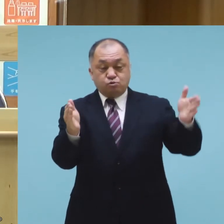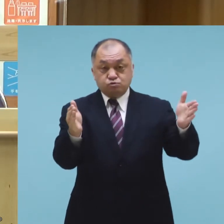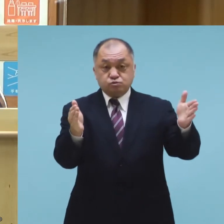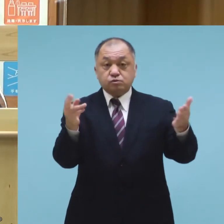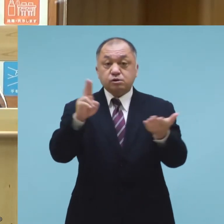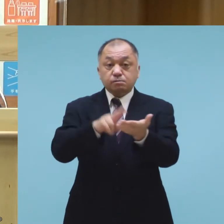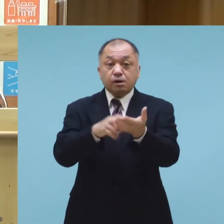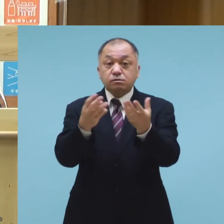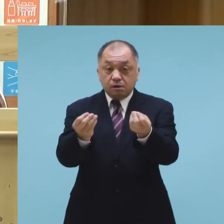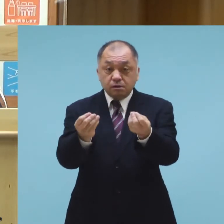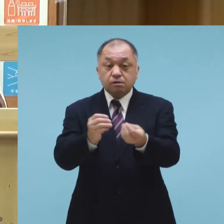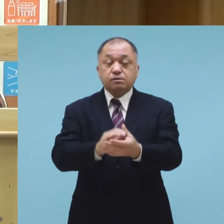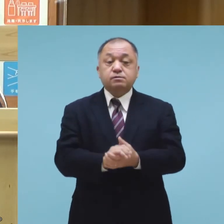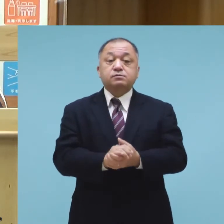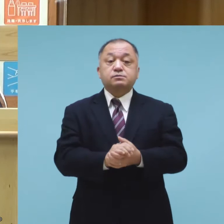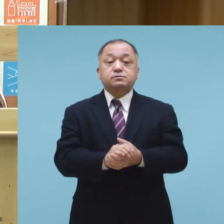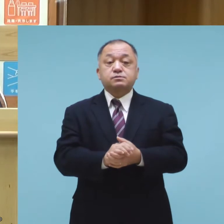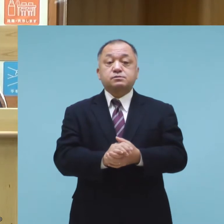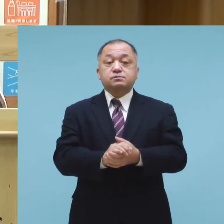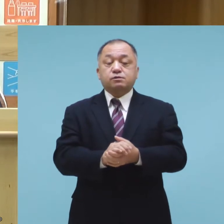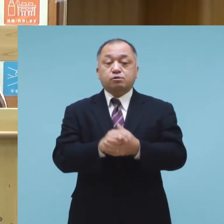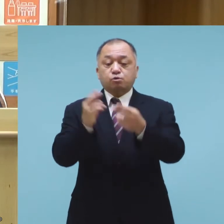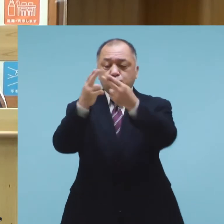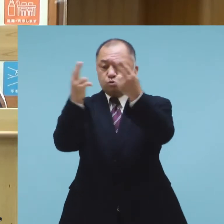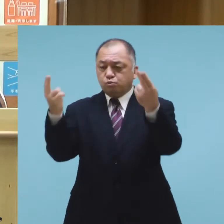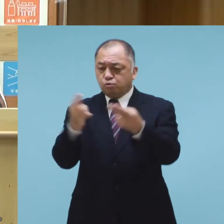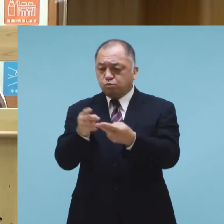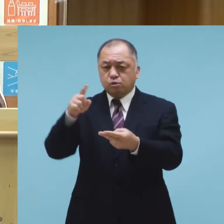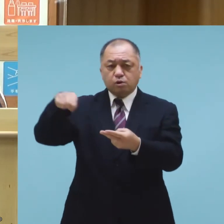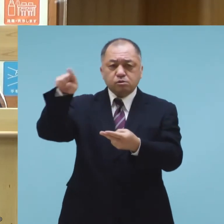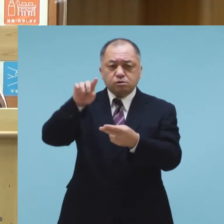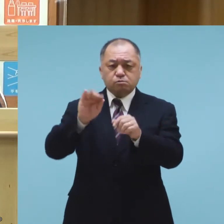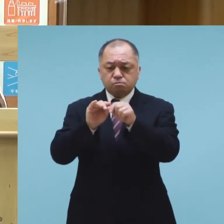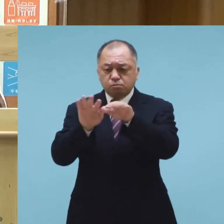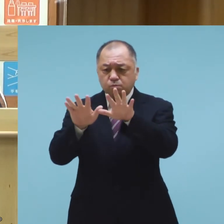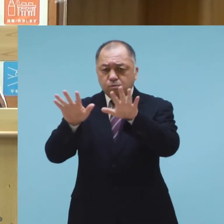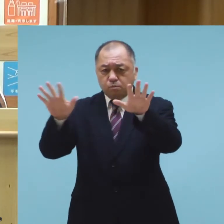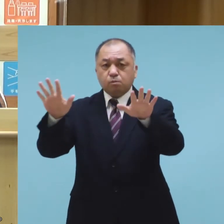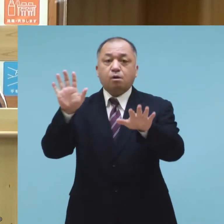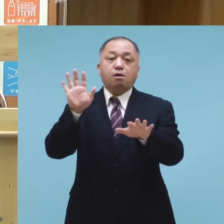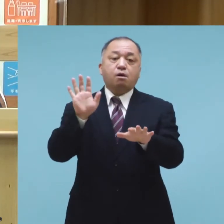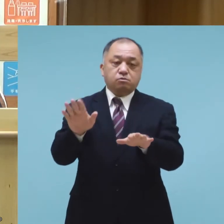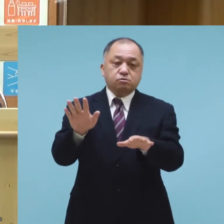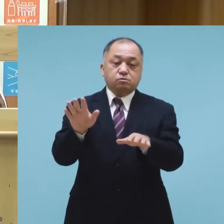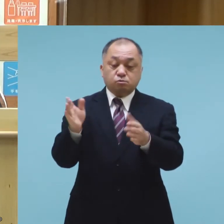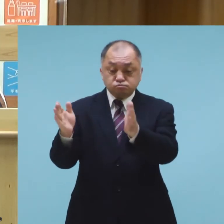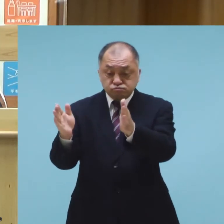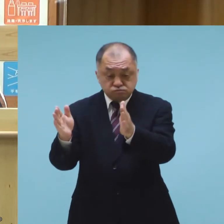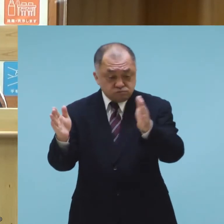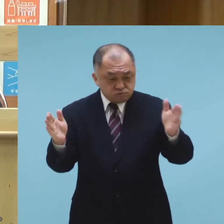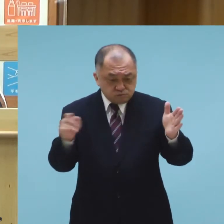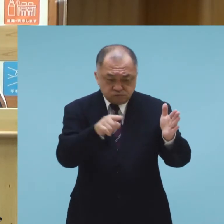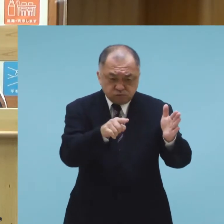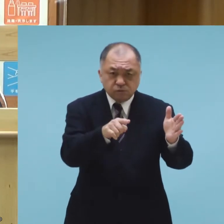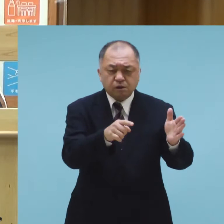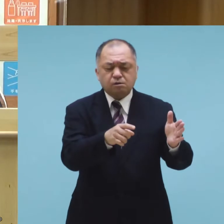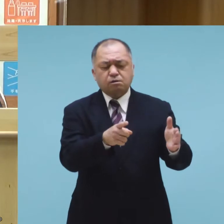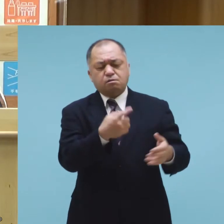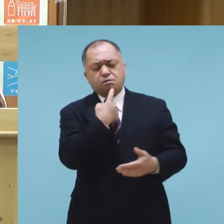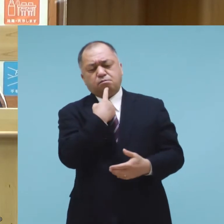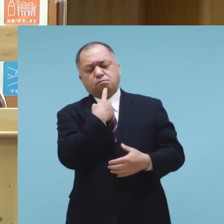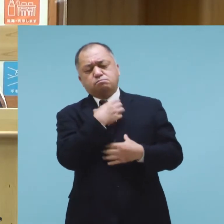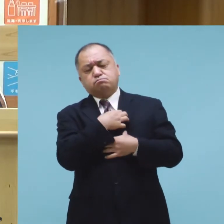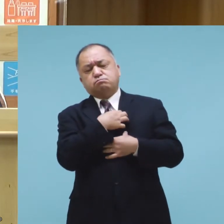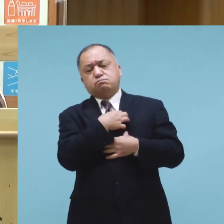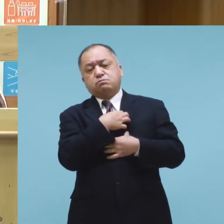ました、この道内に広がりつつある中で、この延長するということについて、懸念する声もあるのかなと思